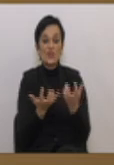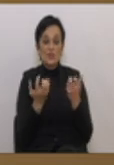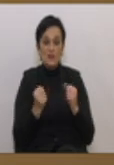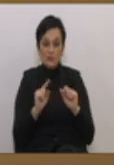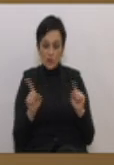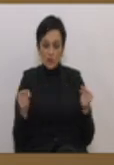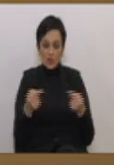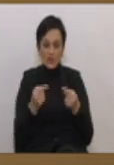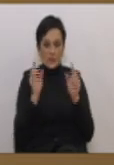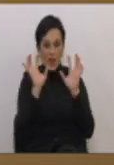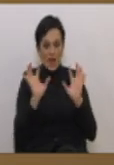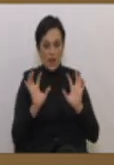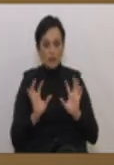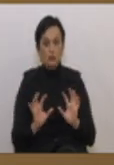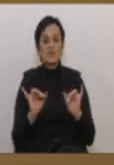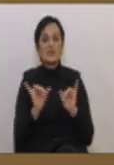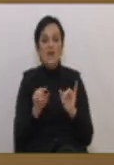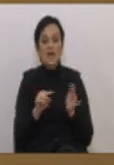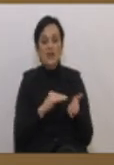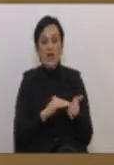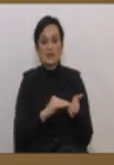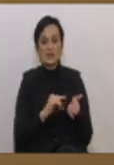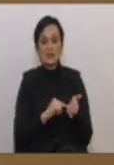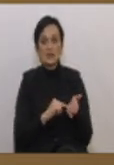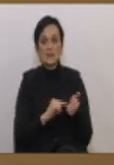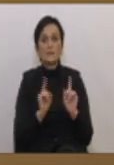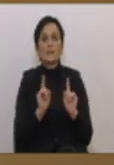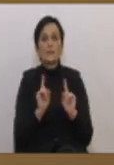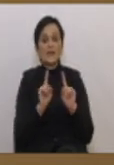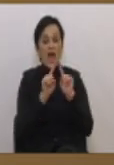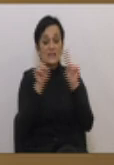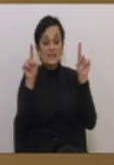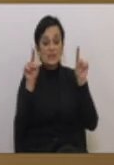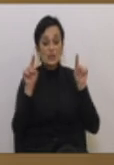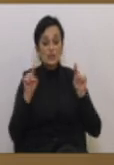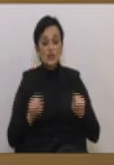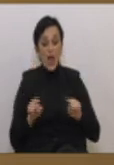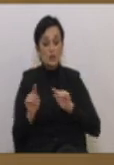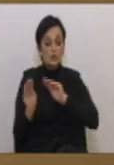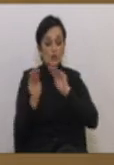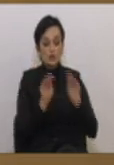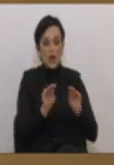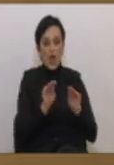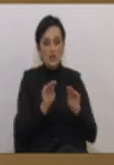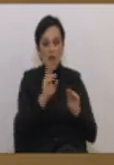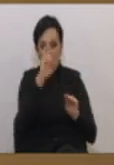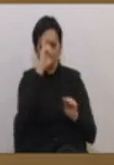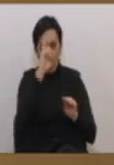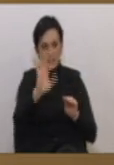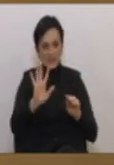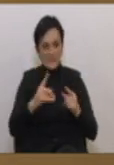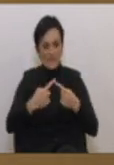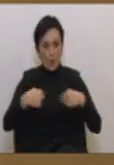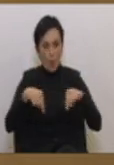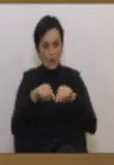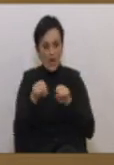შესაბამისი კანონი სადაც ის რაღაც ჩარჩოებში ჩასვამს არასამთავრობო